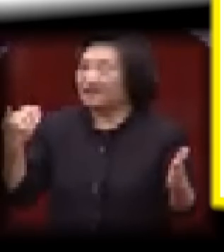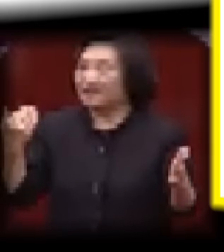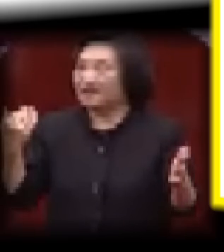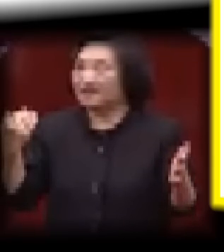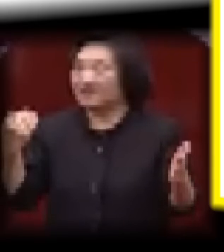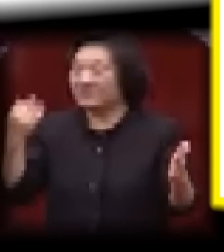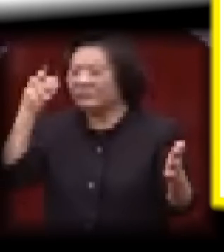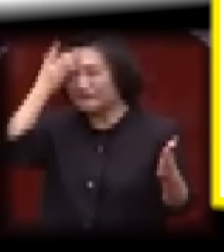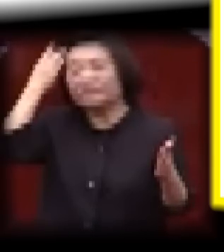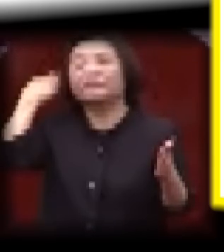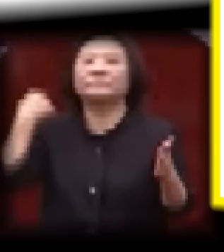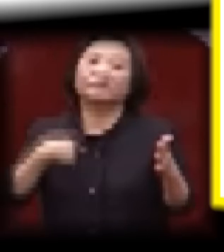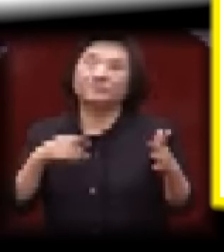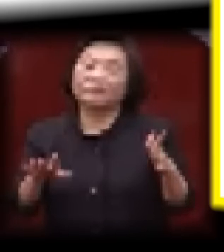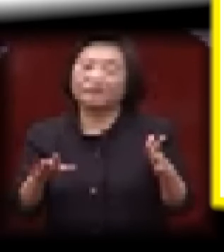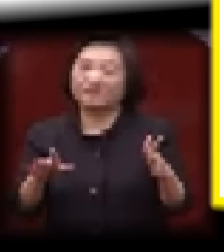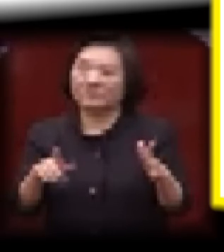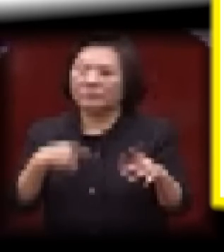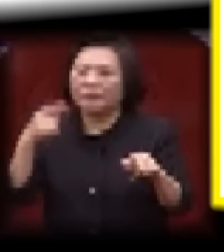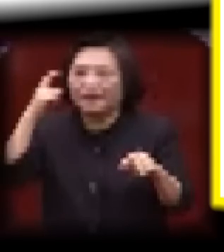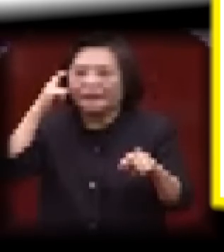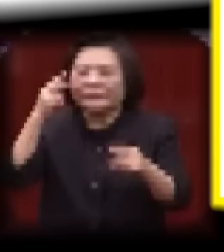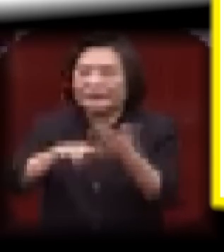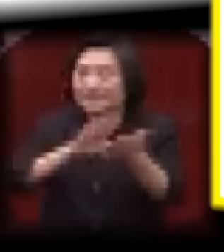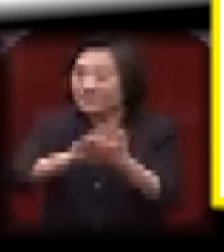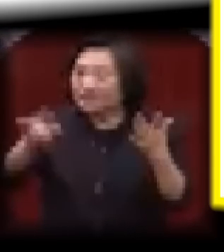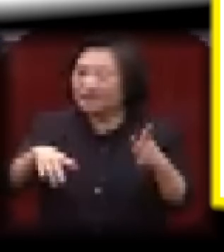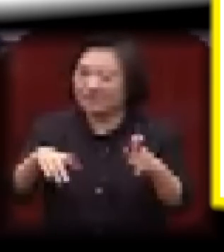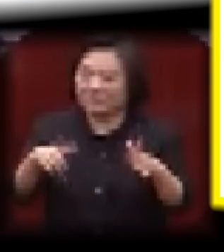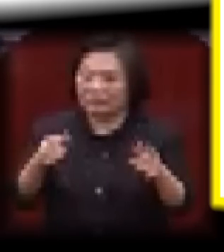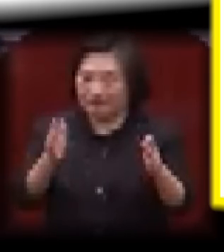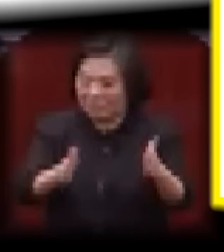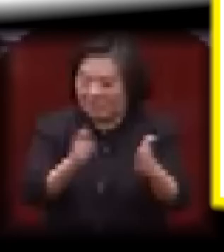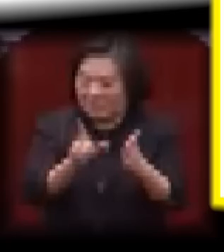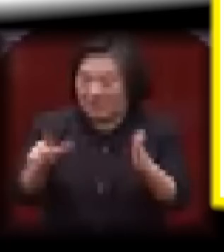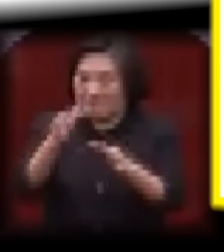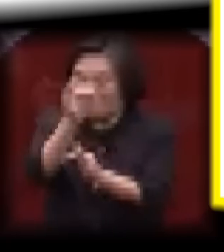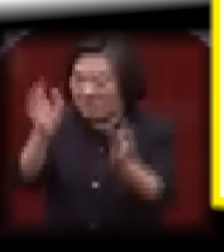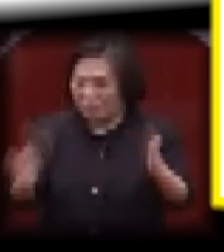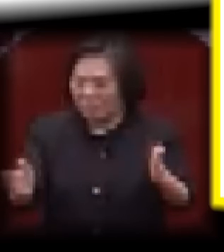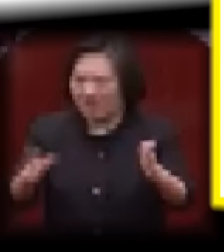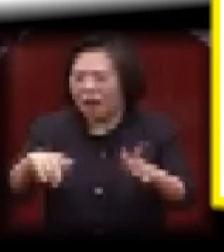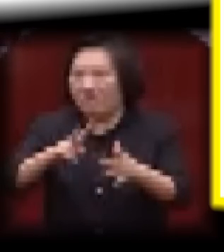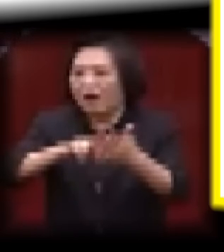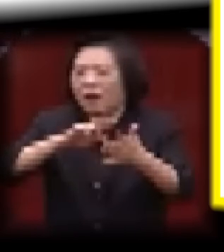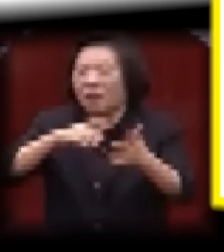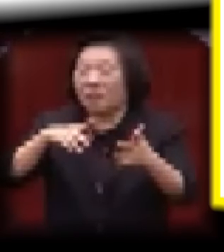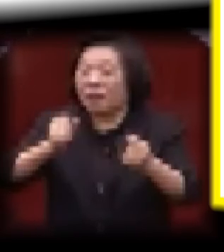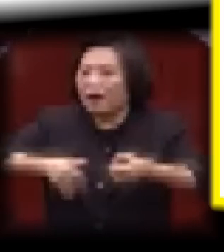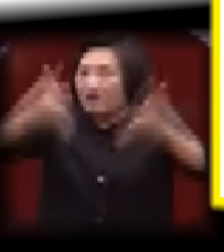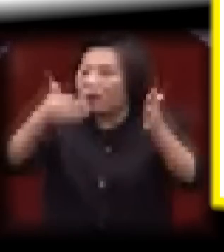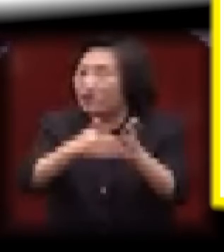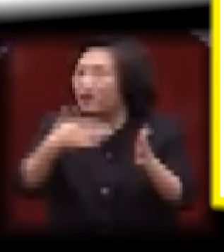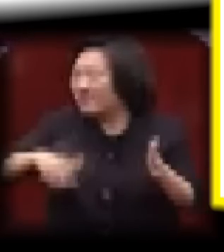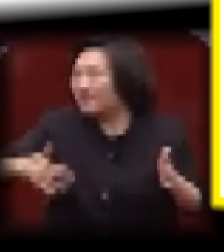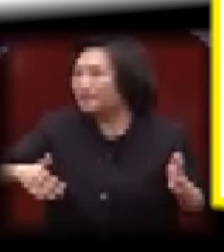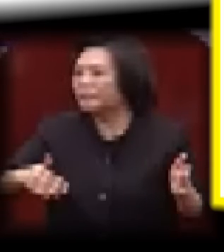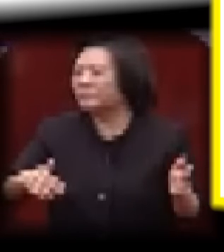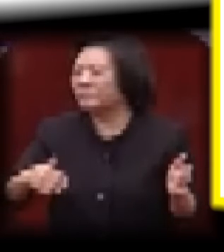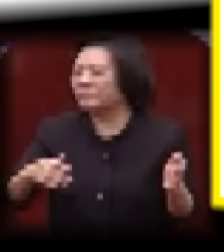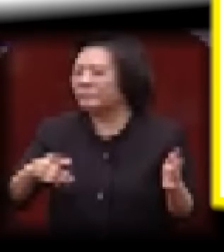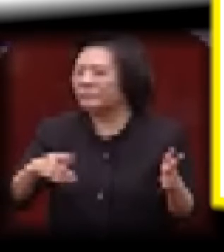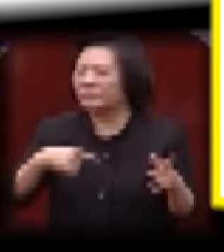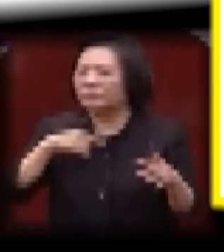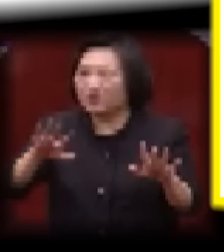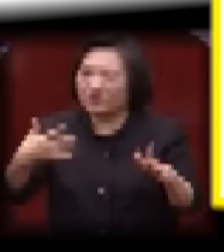由，其实我们就可以把它解约，因为它在期限内没有盖完。不过因为事实上，关于这个移树的